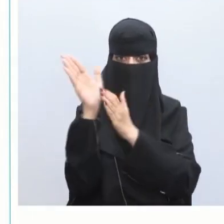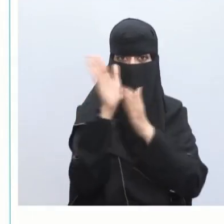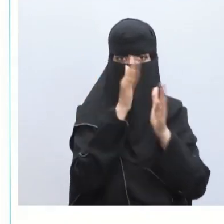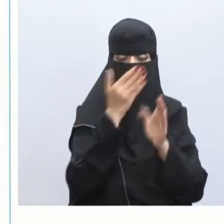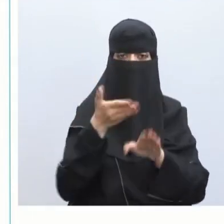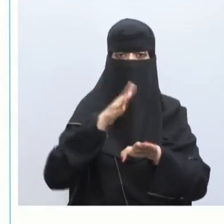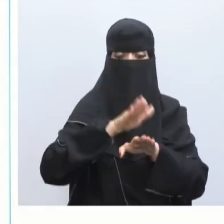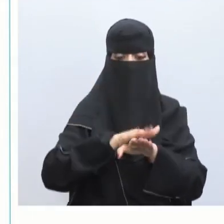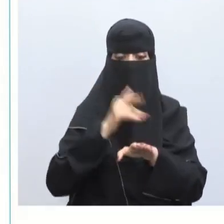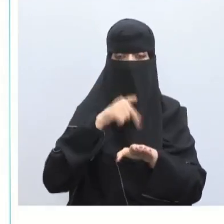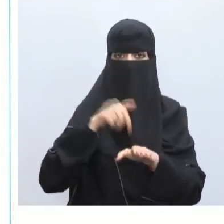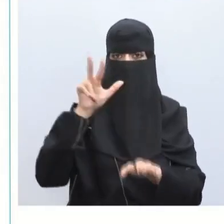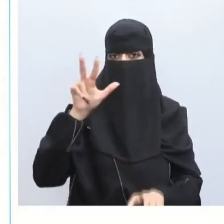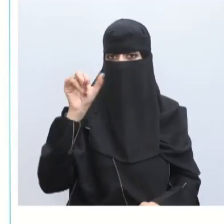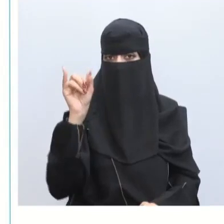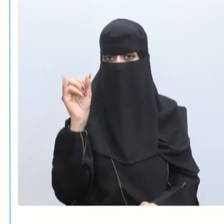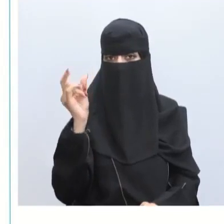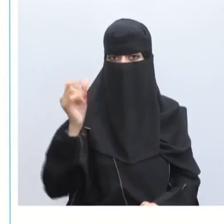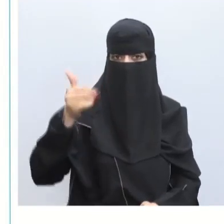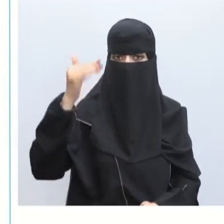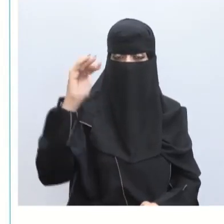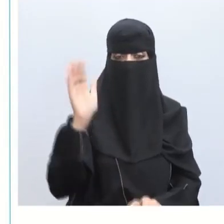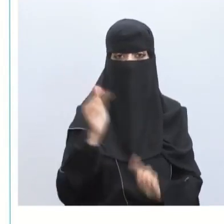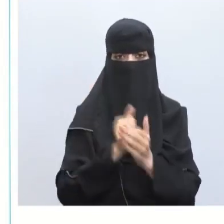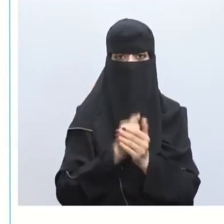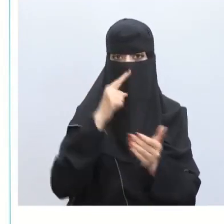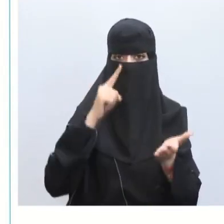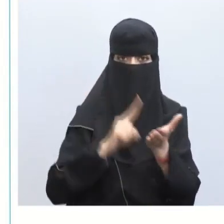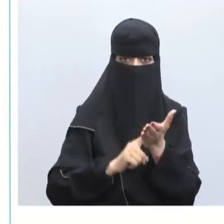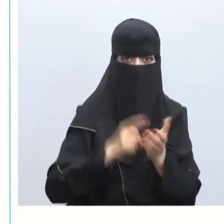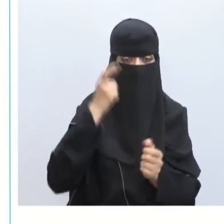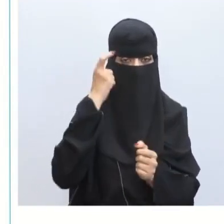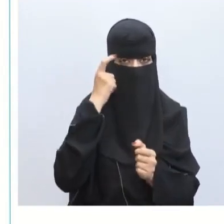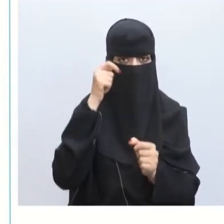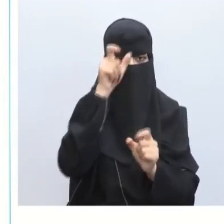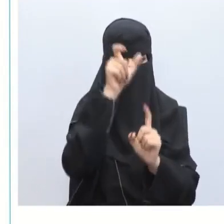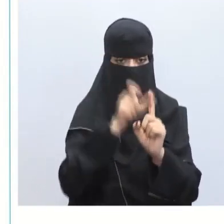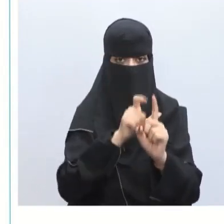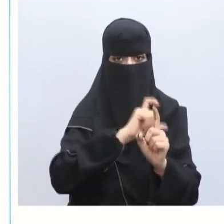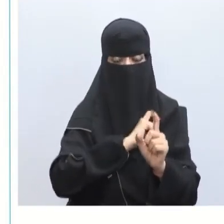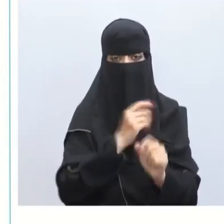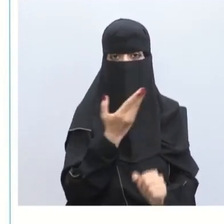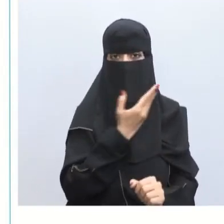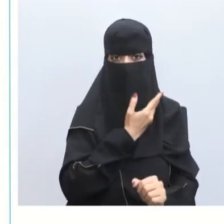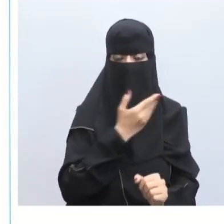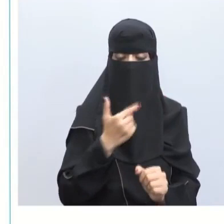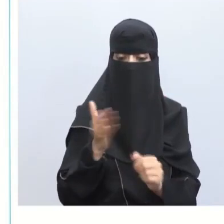الرياح على المناخ ان يدرك الطالب تاثير